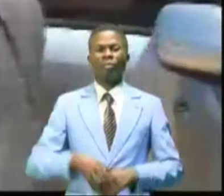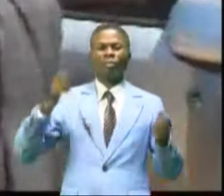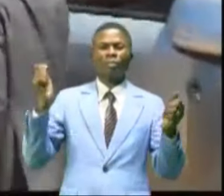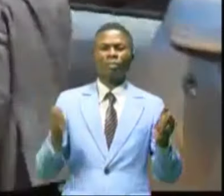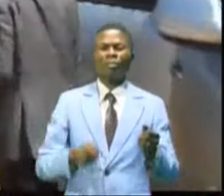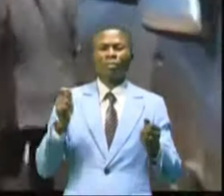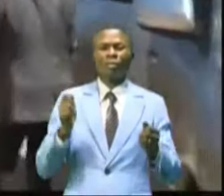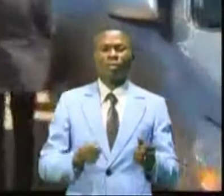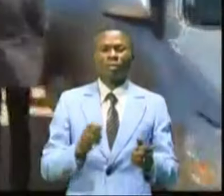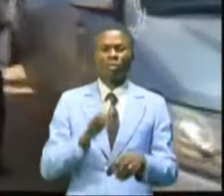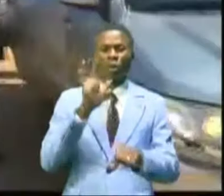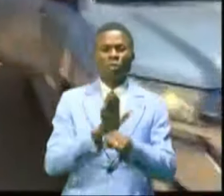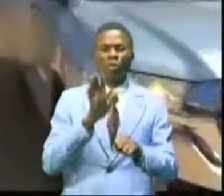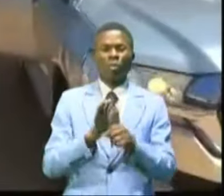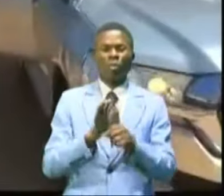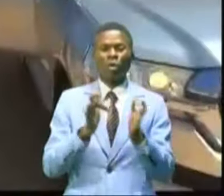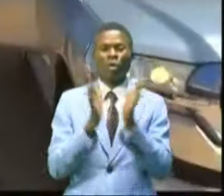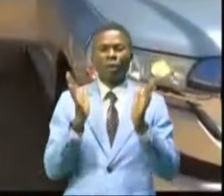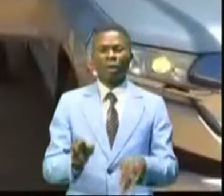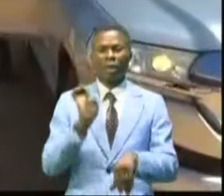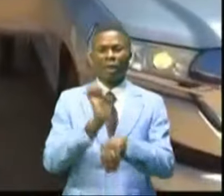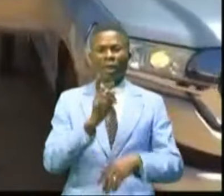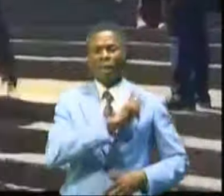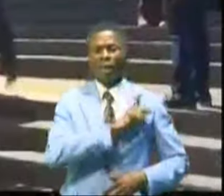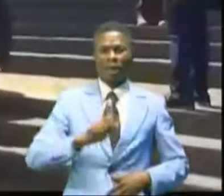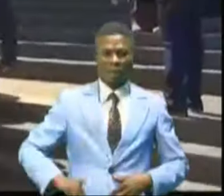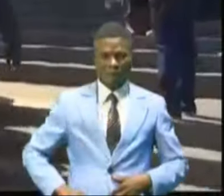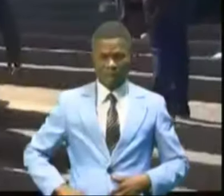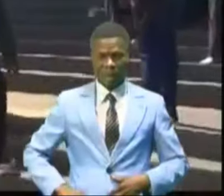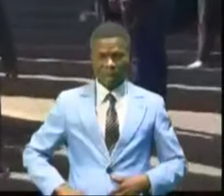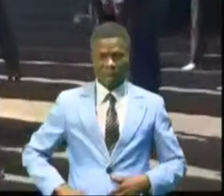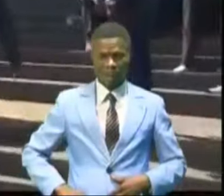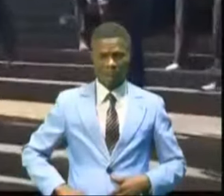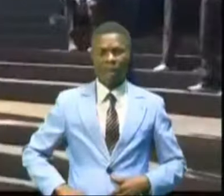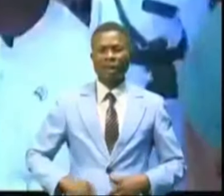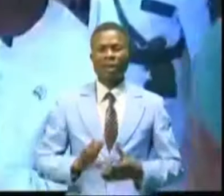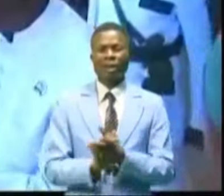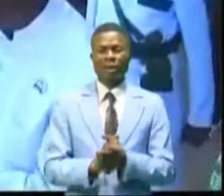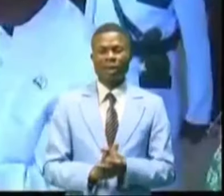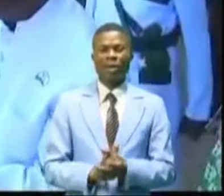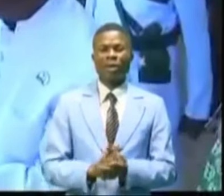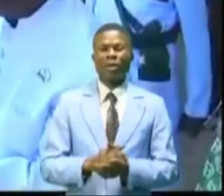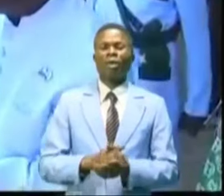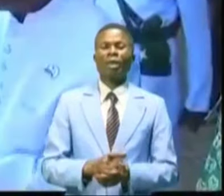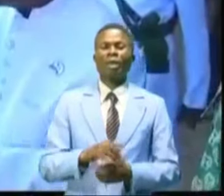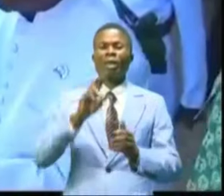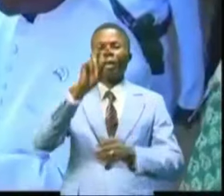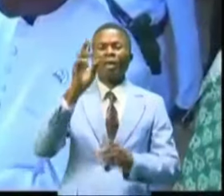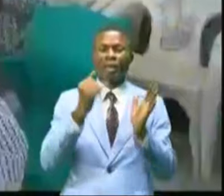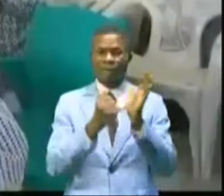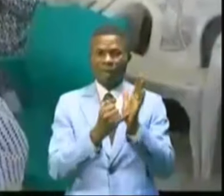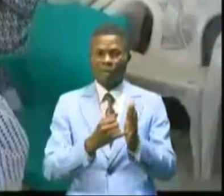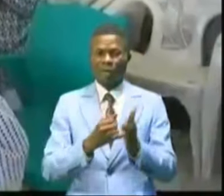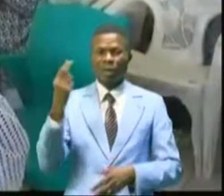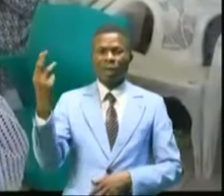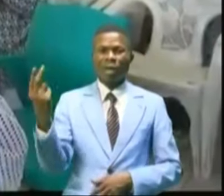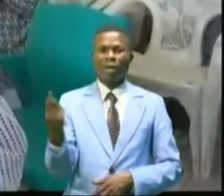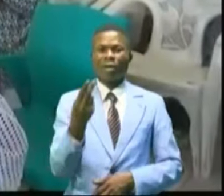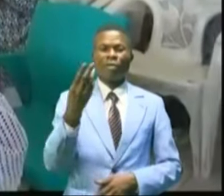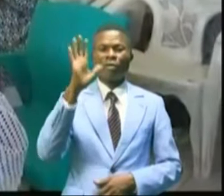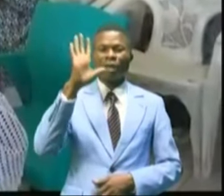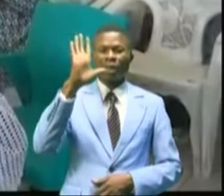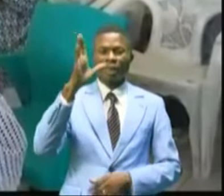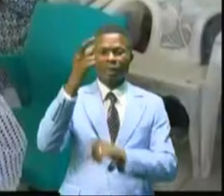Des milliers de fidèles kimbanguistes du Haut-Katanga et d'ailleurs ont en ce jour du 25 mai 2024 célébré, selon leur calendrier